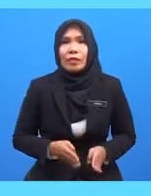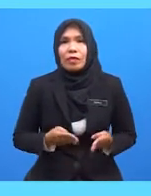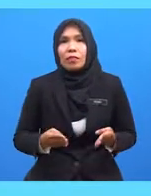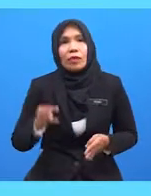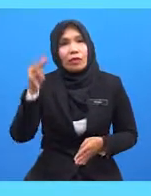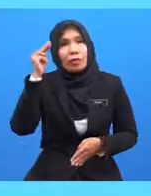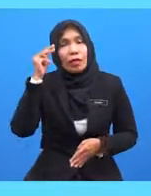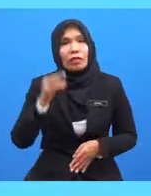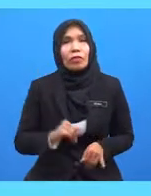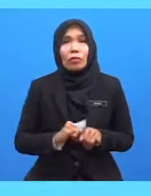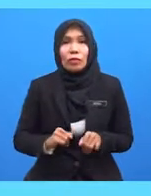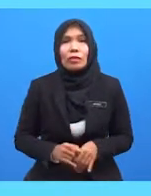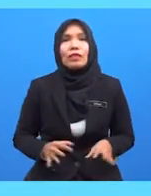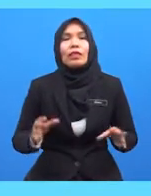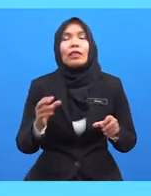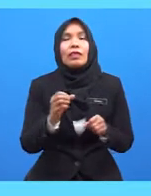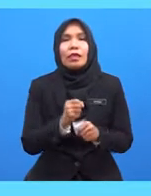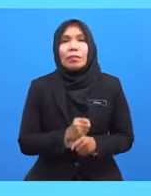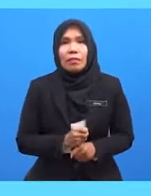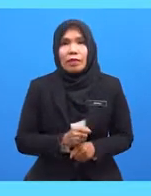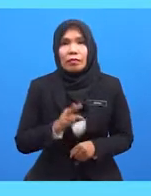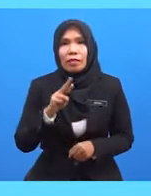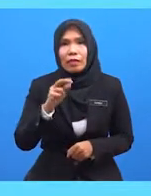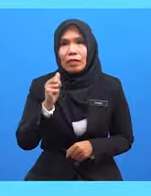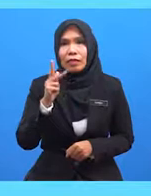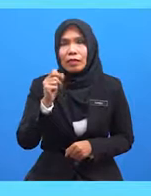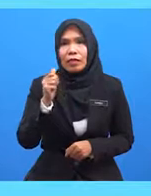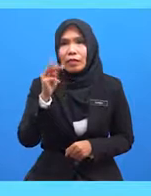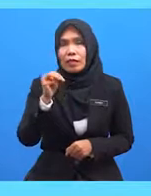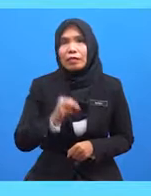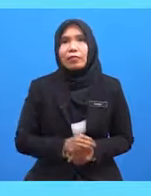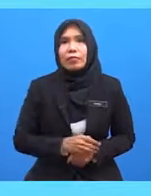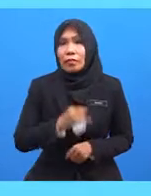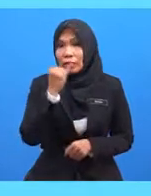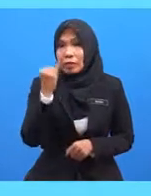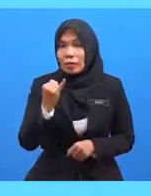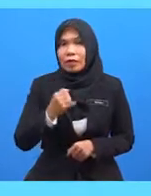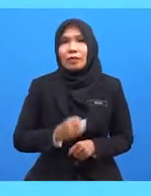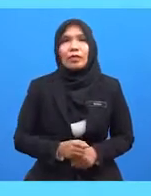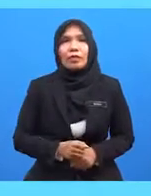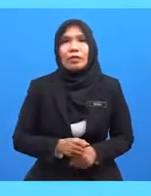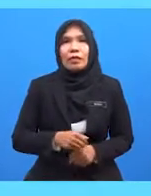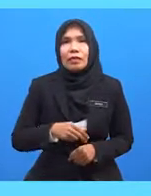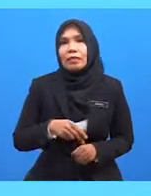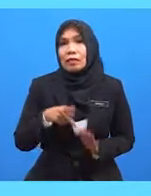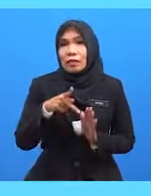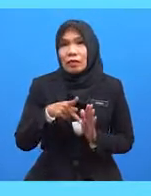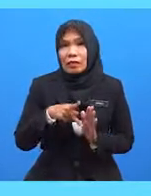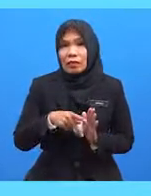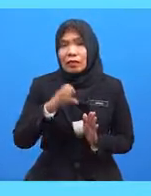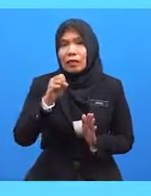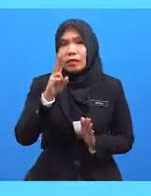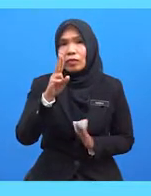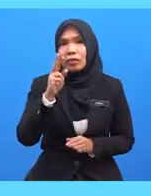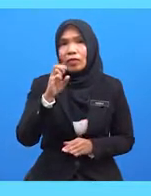juga dapat merakamkan cita rasa seni kesusastraan, ilmiah dan